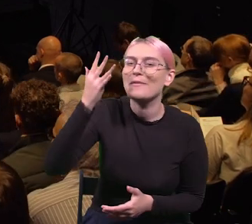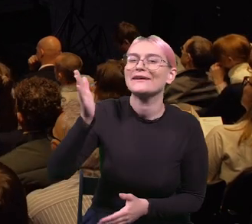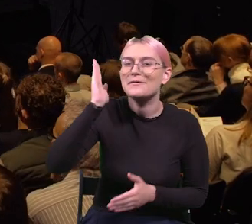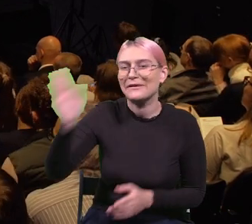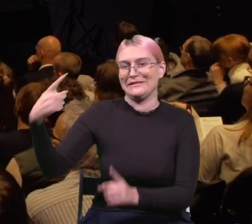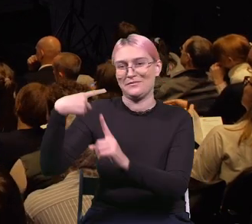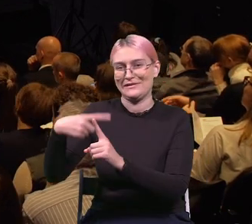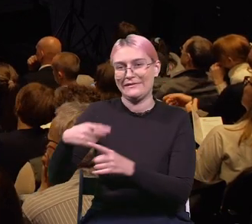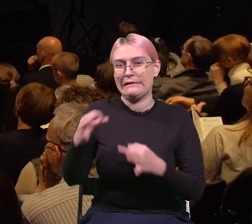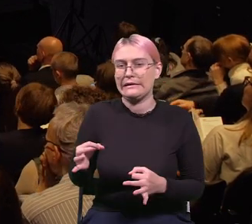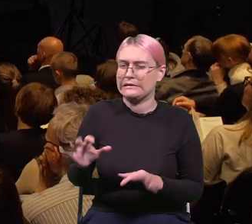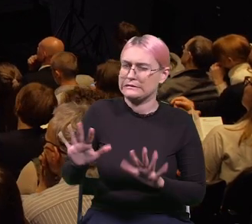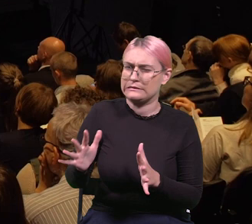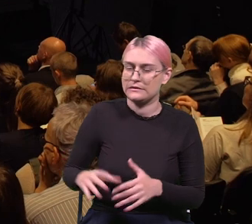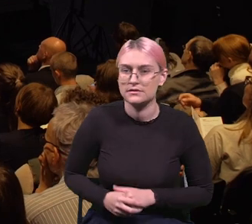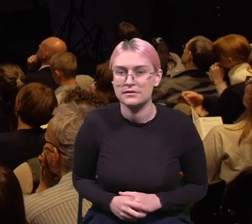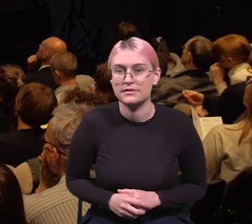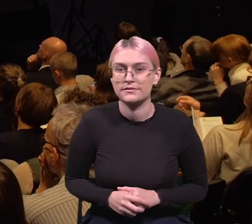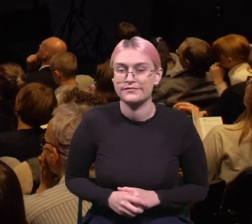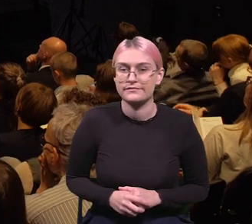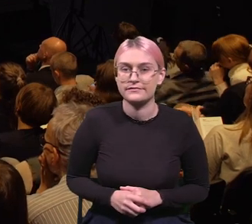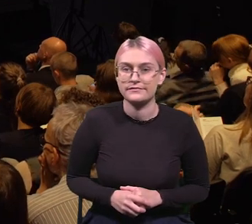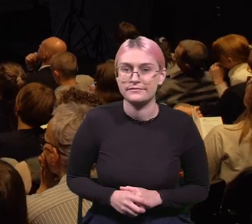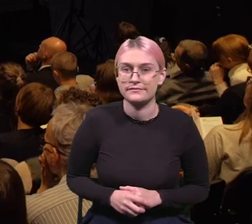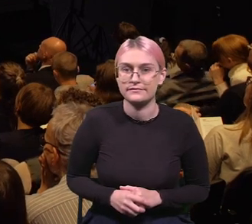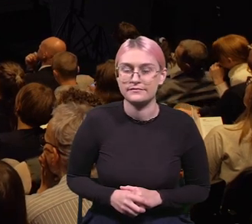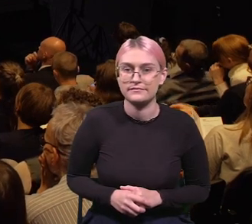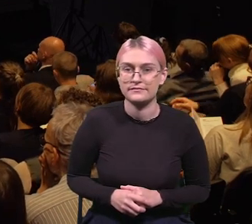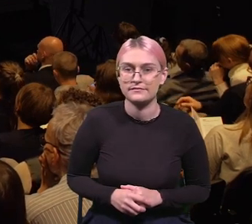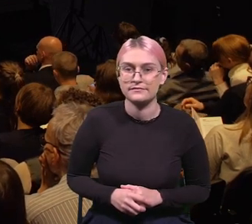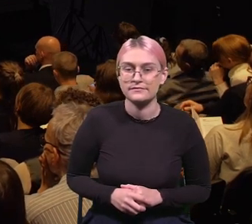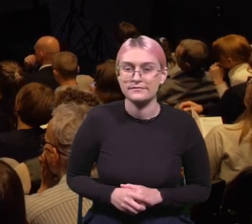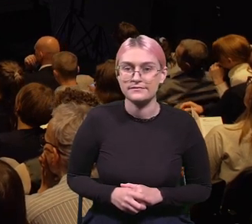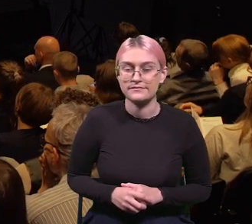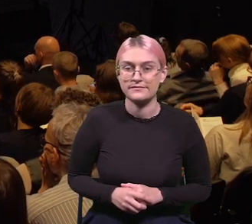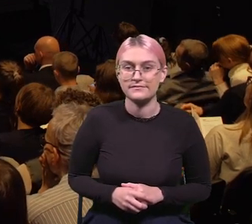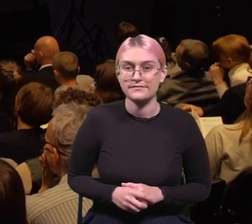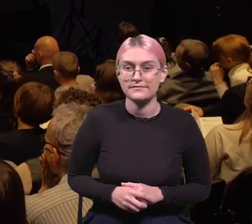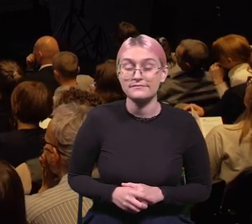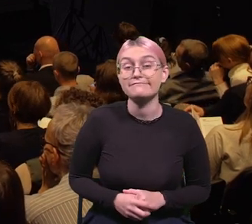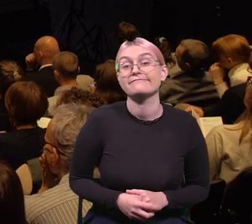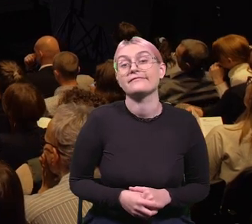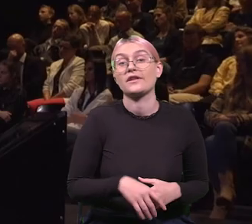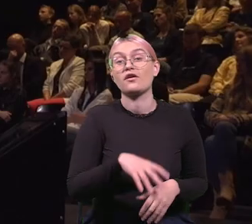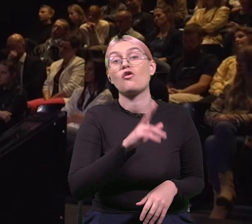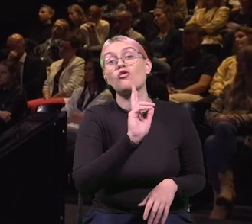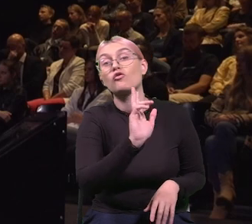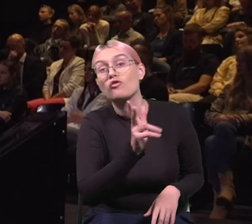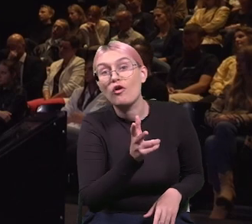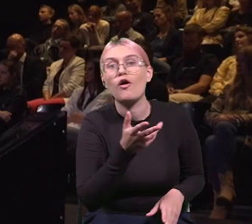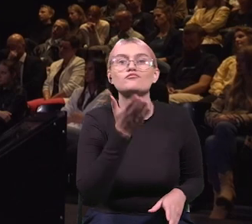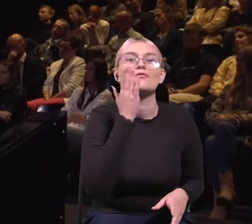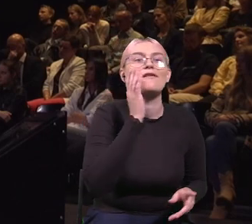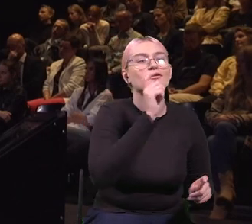po kimś czy takich, które są w rodzinie, nieco swobodniej myślą i planują o przyszłości. Niepotrzebny